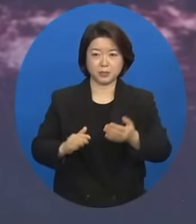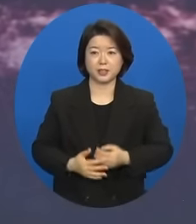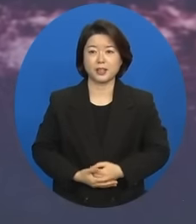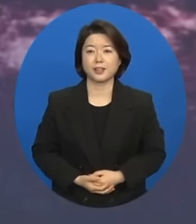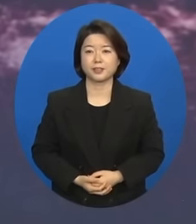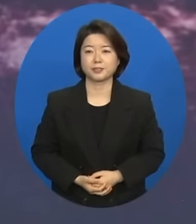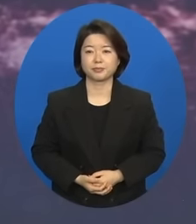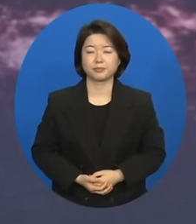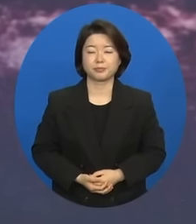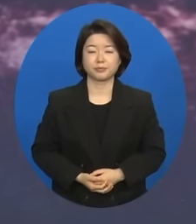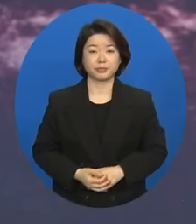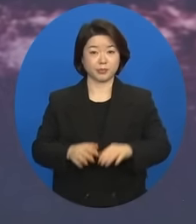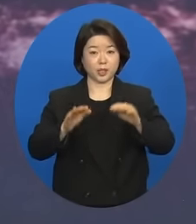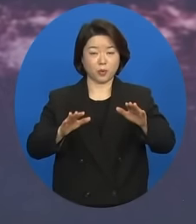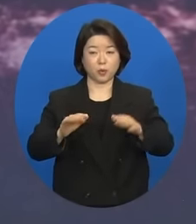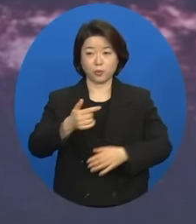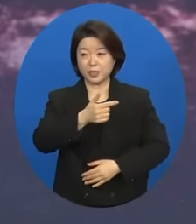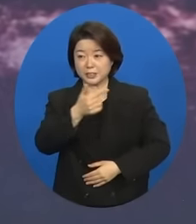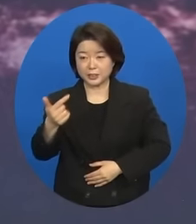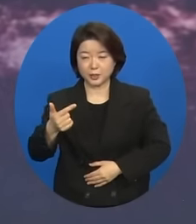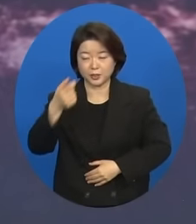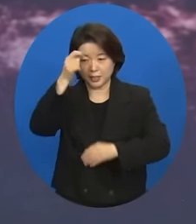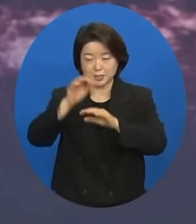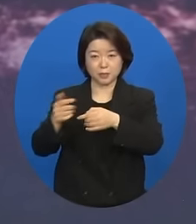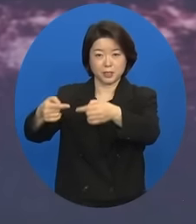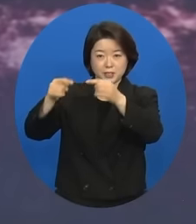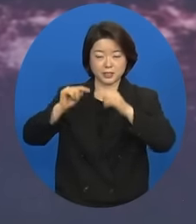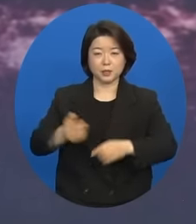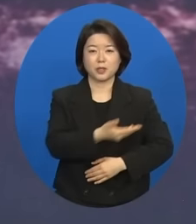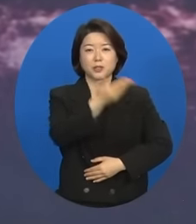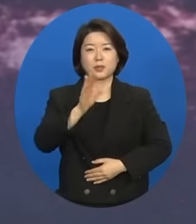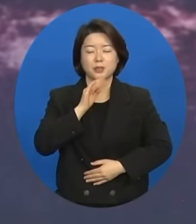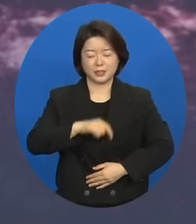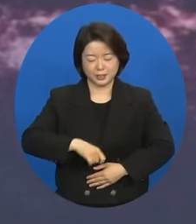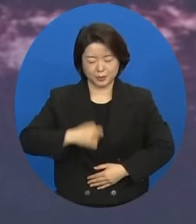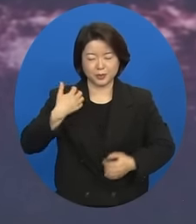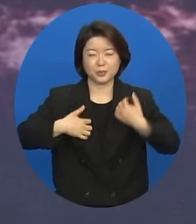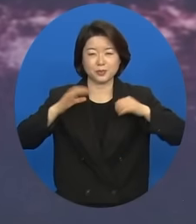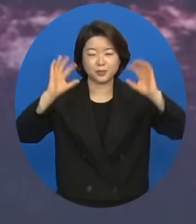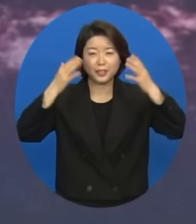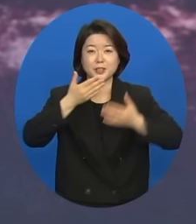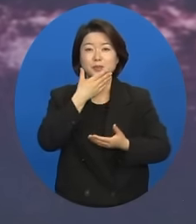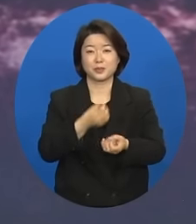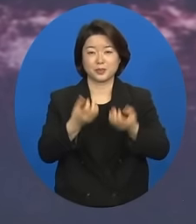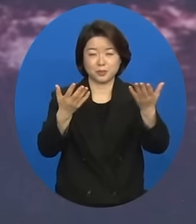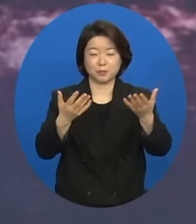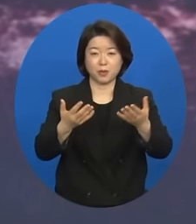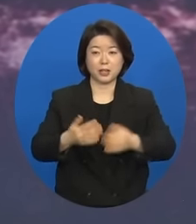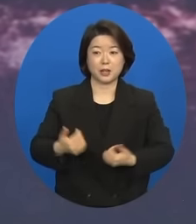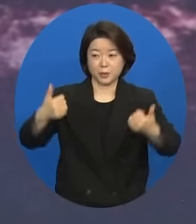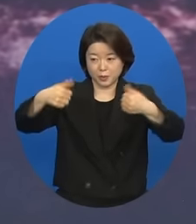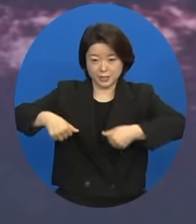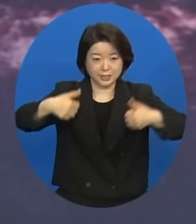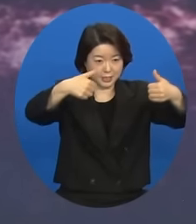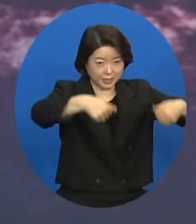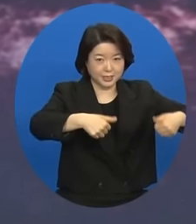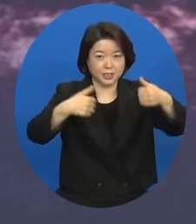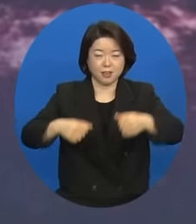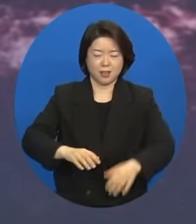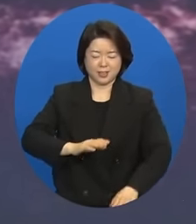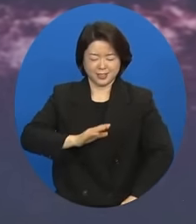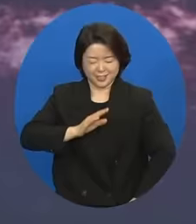말씀입니다 자 오늘이 저녁에도 오신 여러분들 진심으로 환영하 축복합니다 우리 자회 앞뒤 계신 분들 인사하겠습니다 진짜